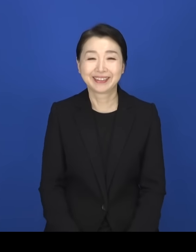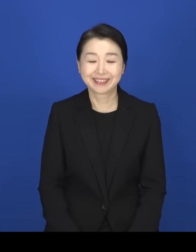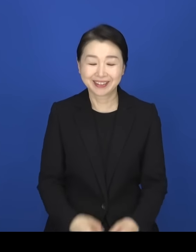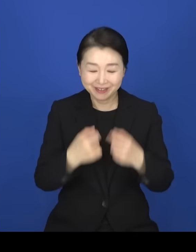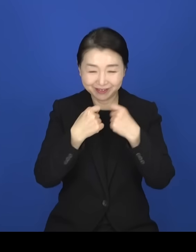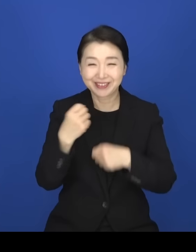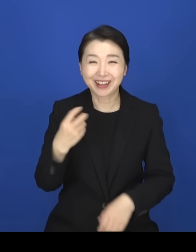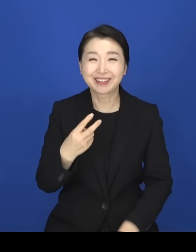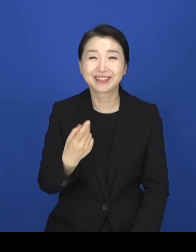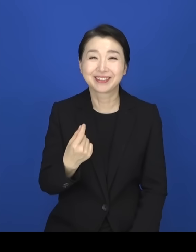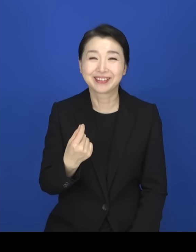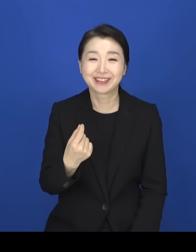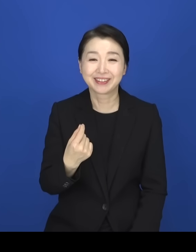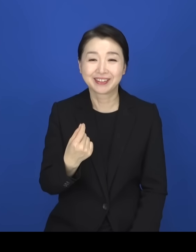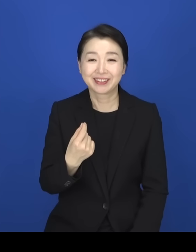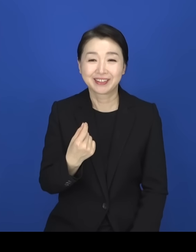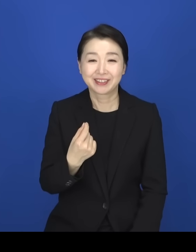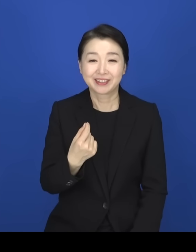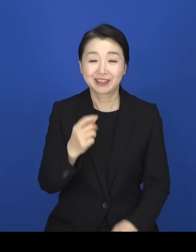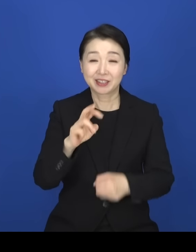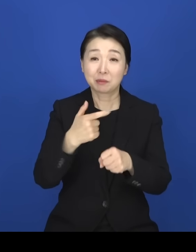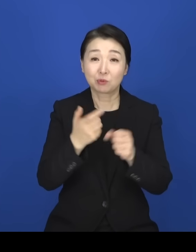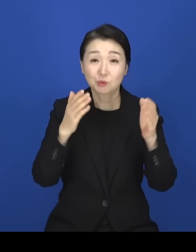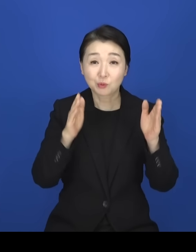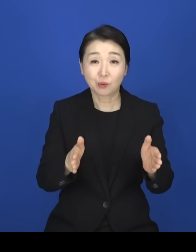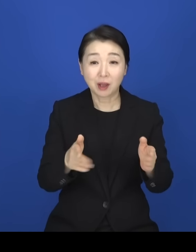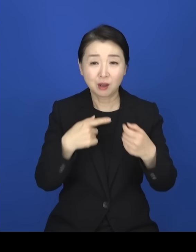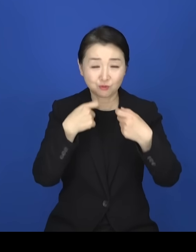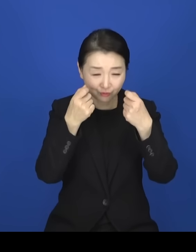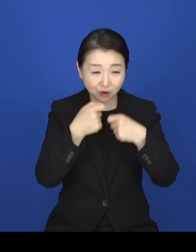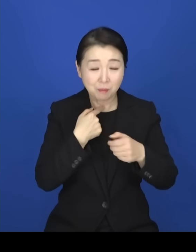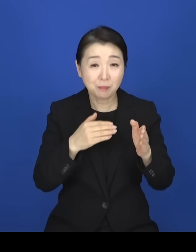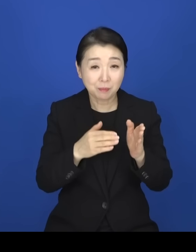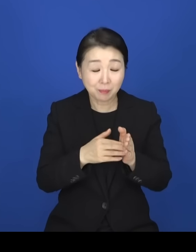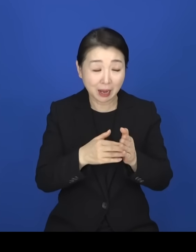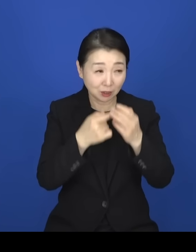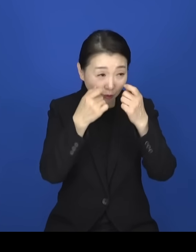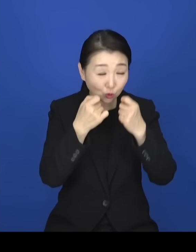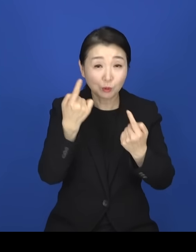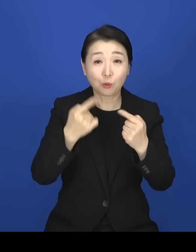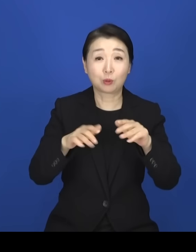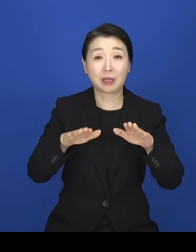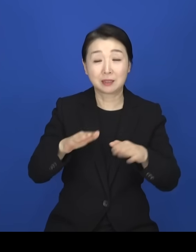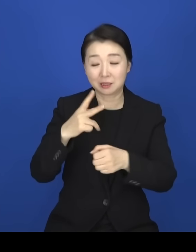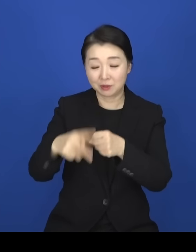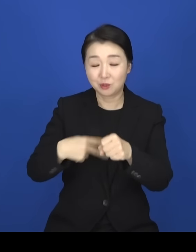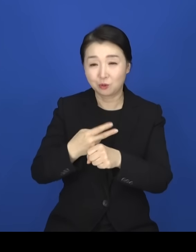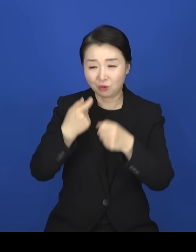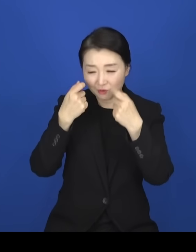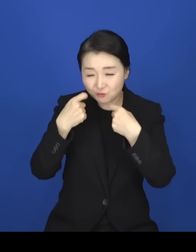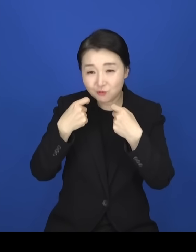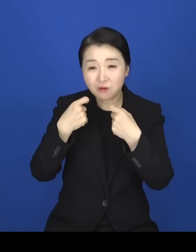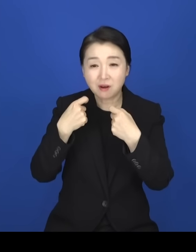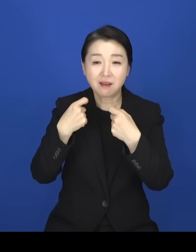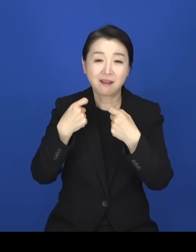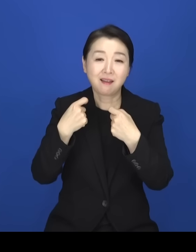하는데 정말 예. 36년 동안 예. 울었던 총 눈물의 양보다 지난 한 2년 동안 울었던